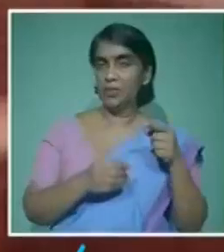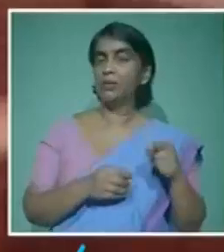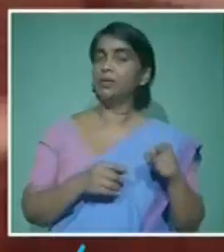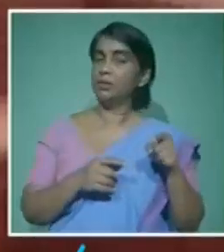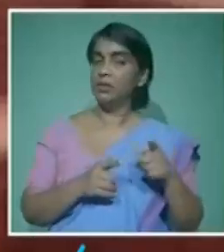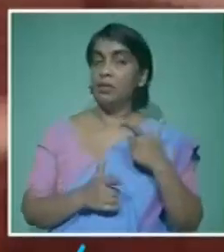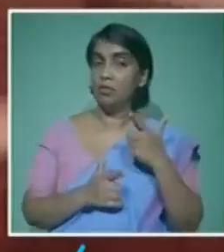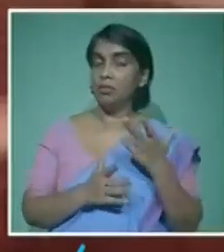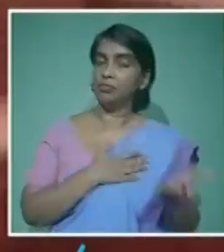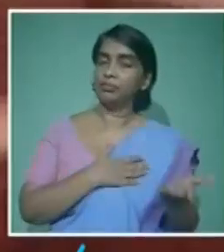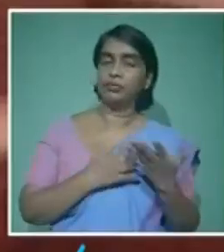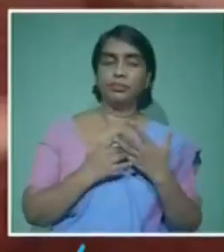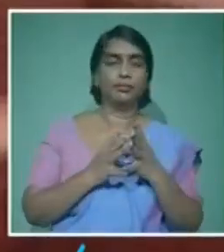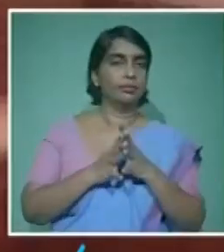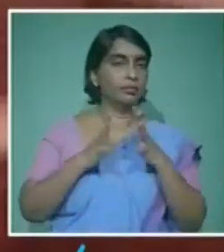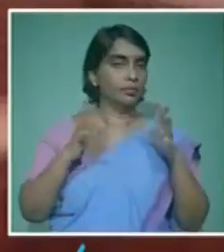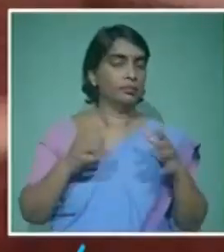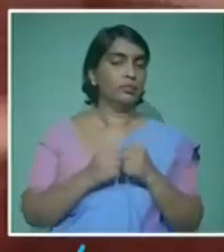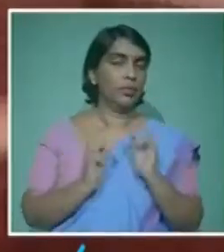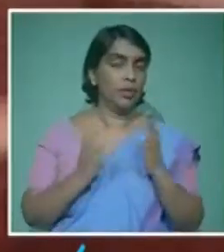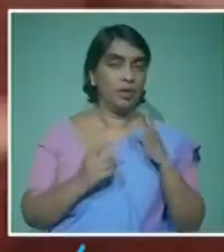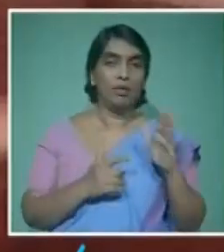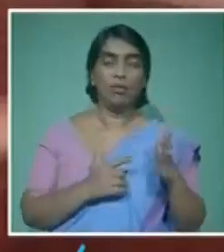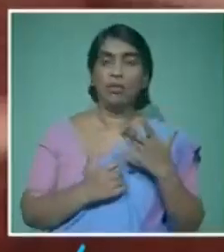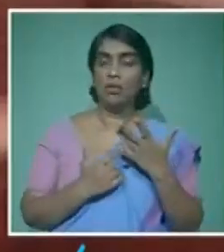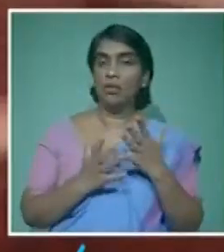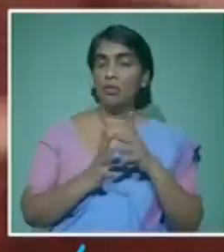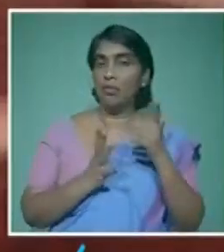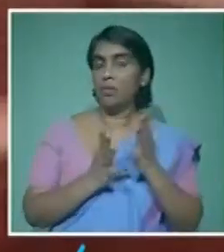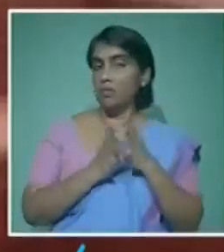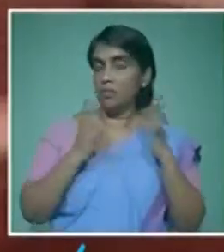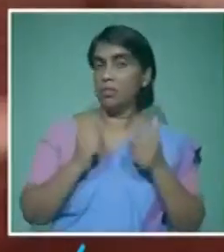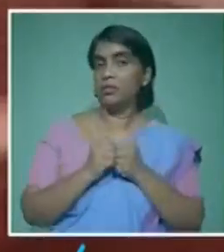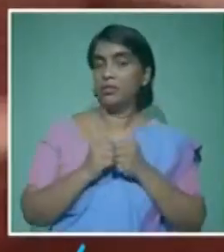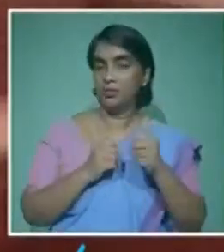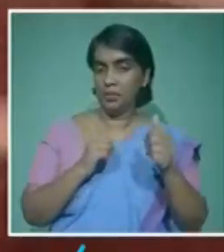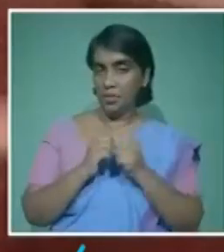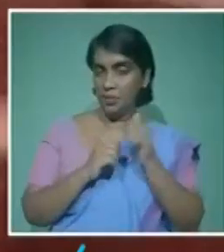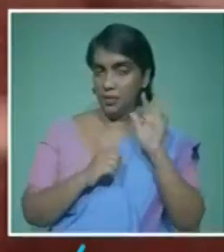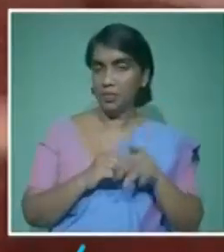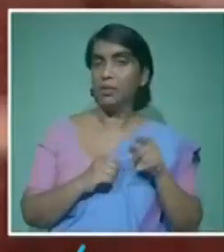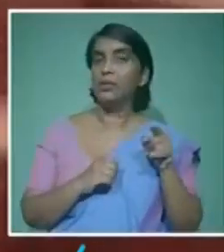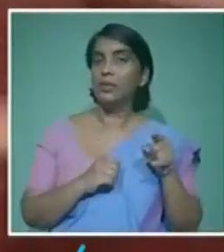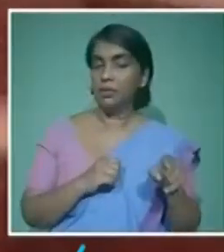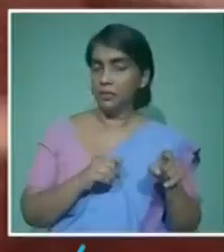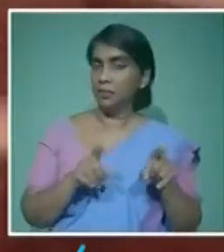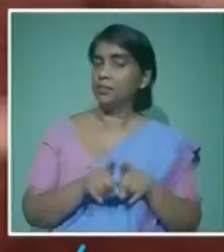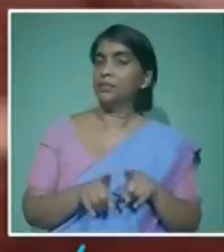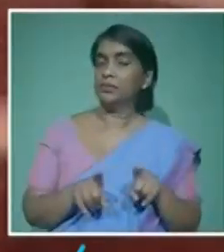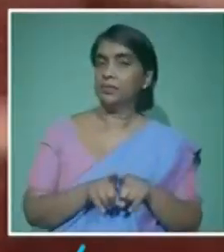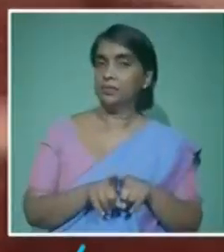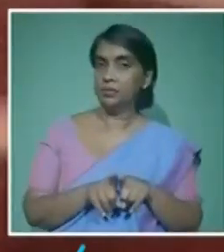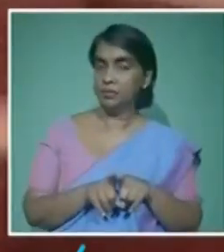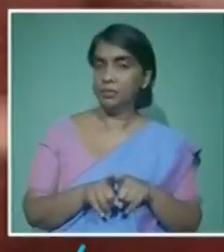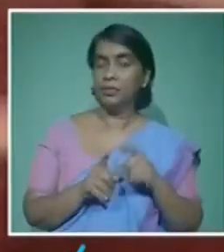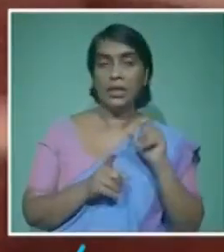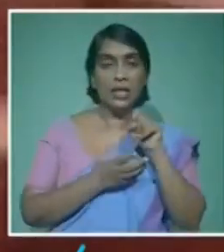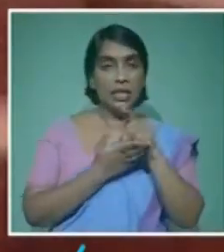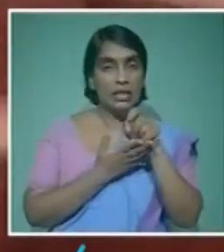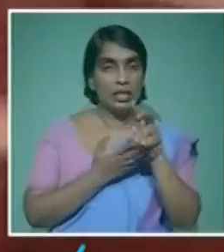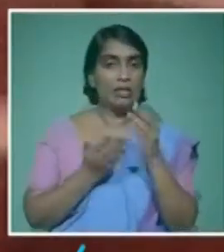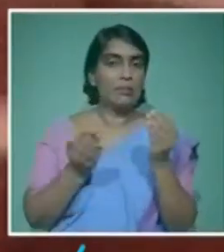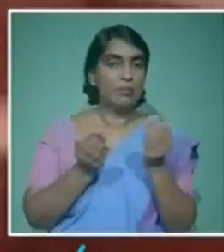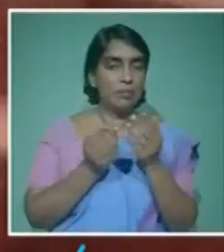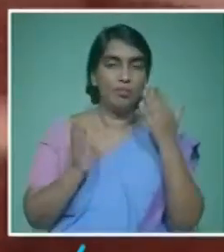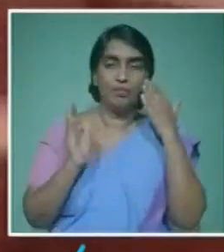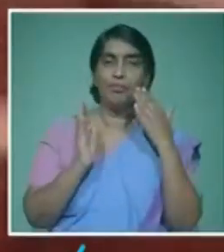அதிகரிக்க வேண்டியுள்ளது. தற்போது நன்னீர் மீனினம் மற்றும் இறால் குஞ்சுகளுக்கான கேள்வி அதிகமென்றாலும் அதனை